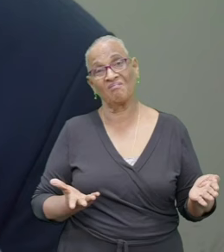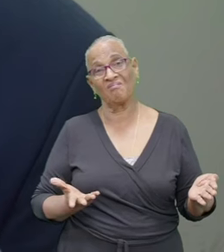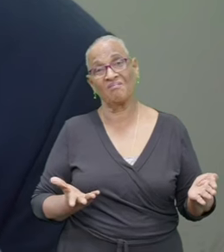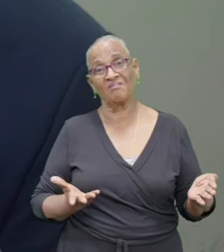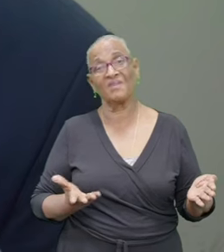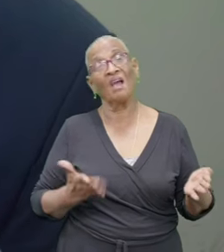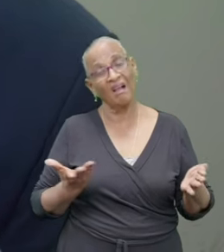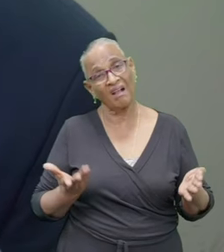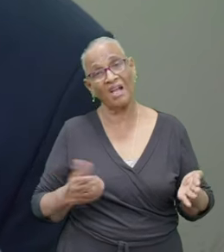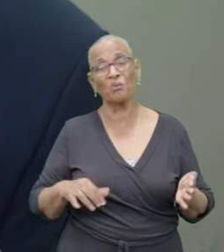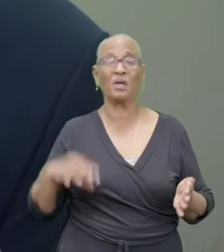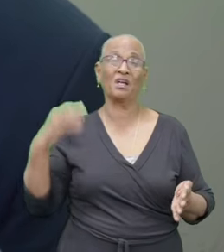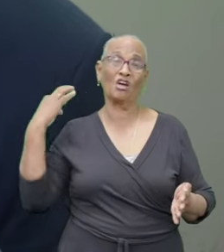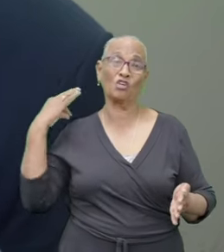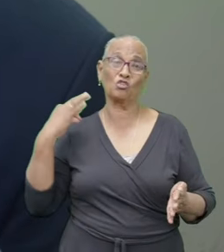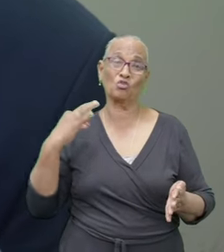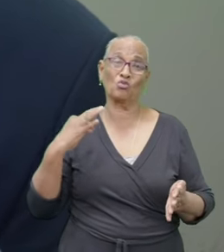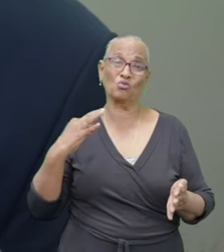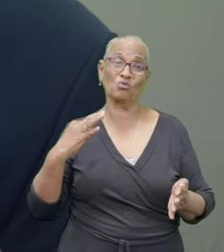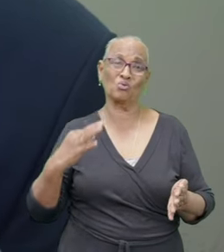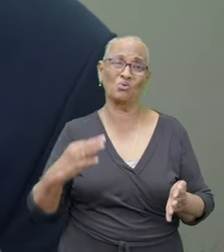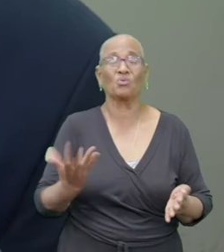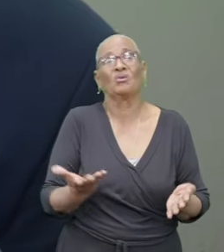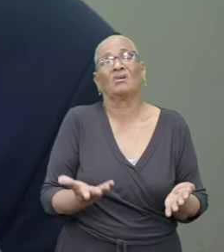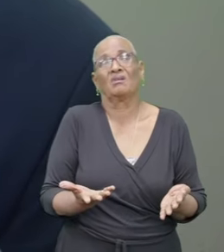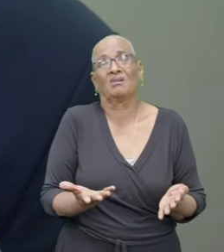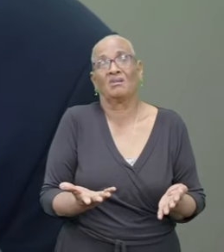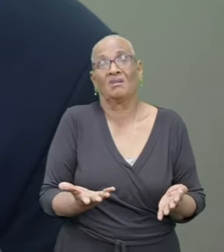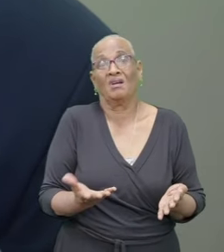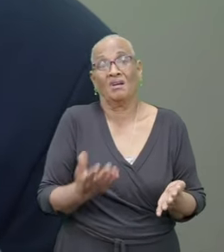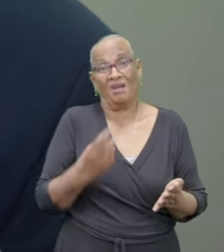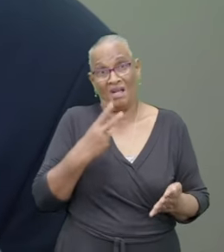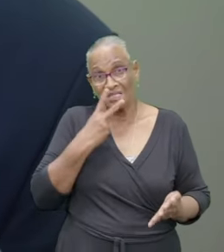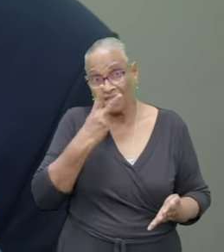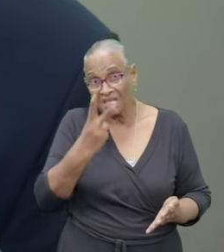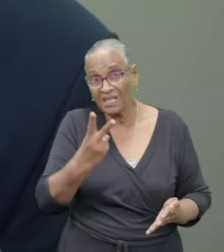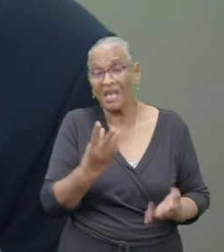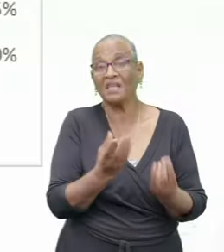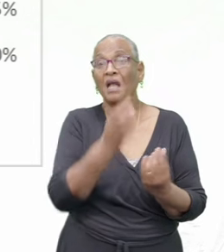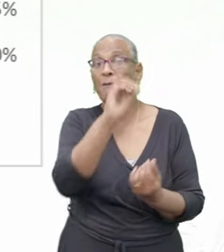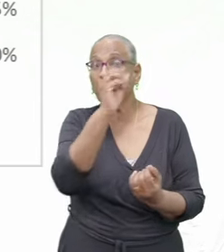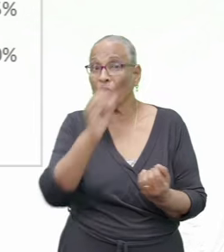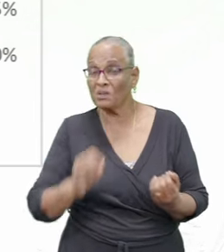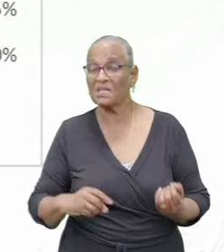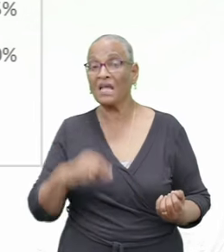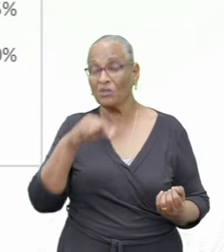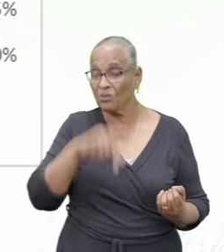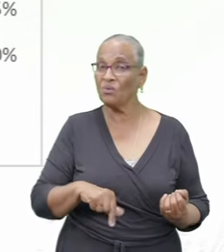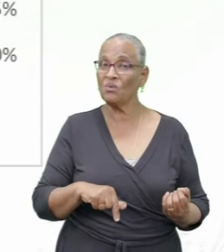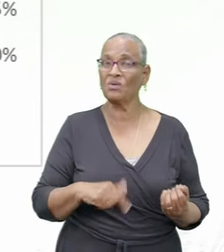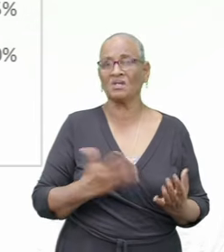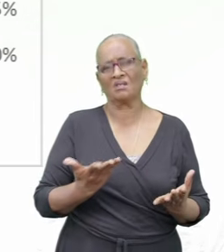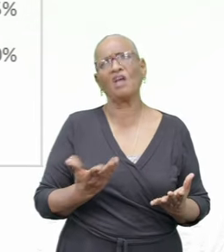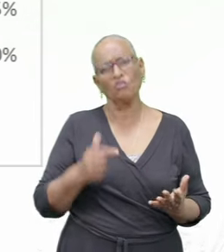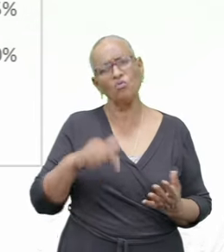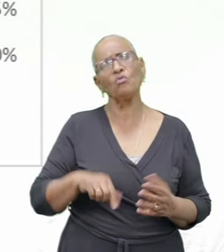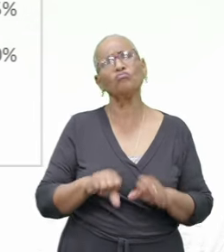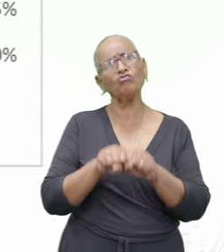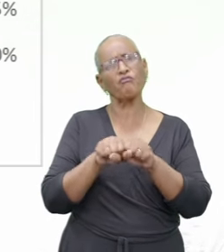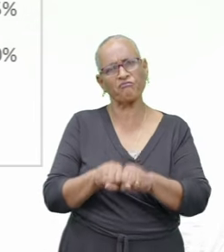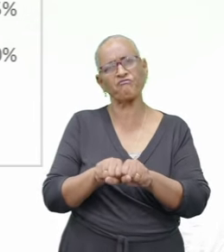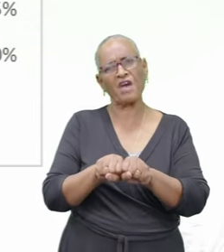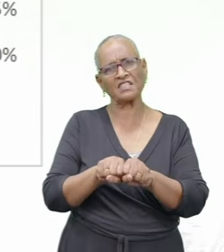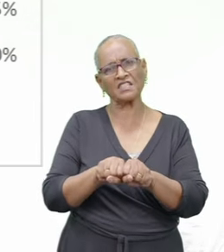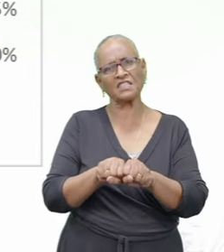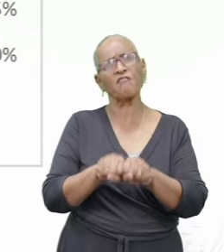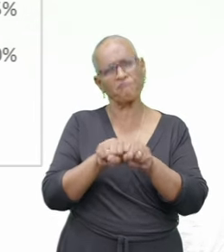zijn invloed hebben gehad op die cijfers. Maar aan de andere kant, als je naar die trend kijkt in percentage, is daar wel een stabiele trend geweest. Nee,